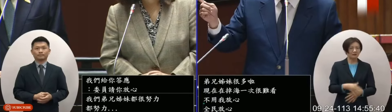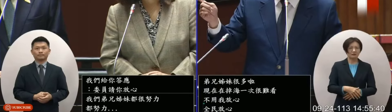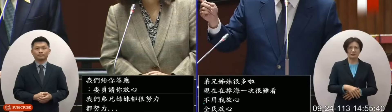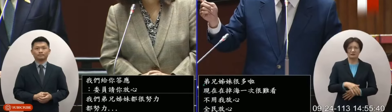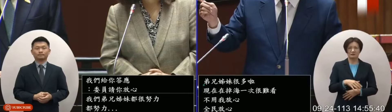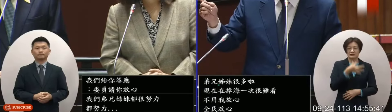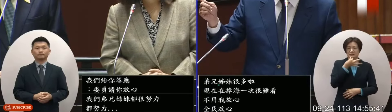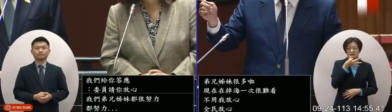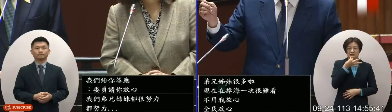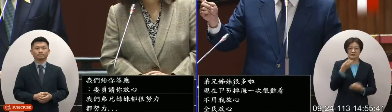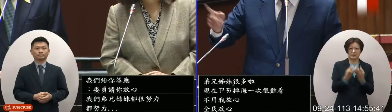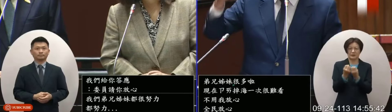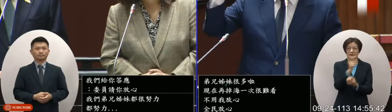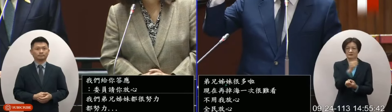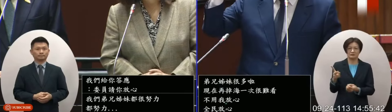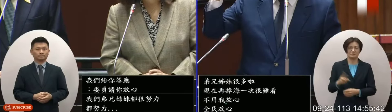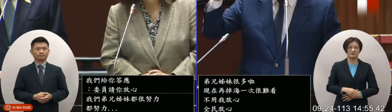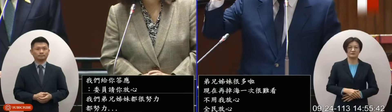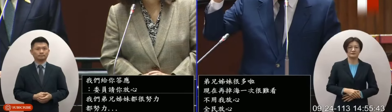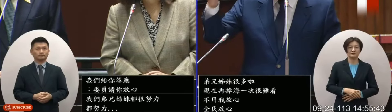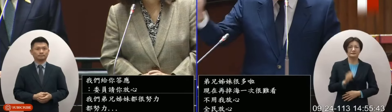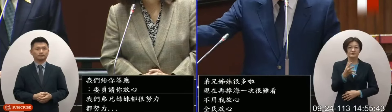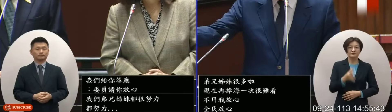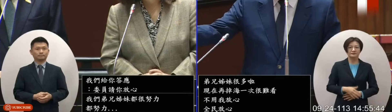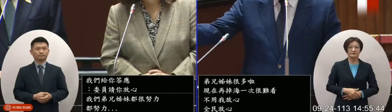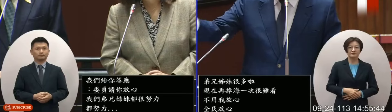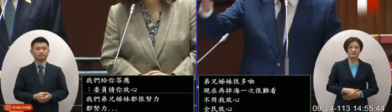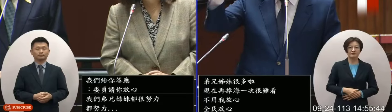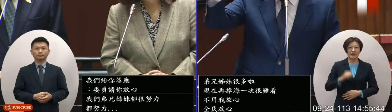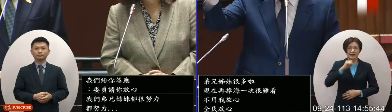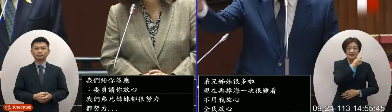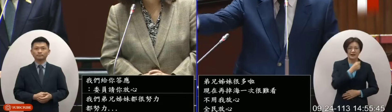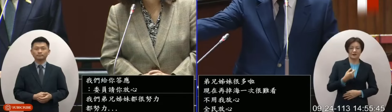啊。哦，对，你因为咱有训练，